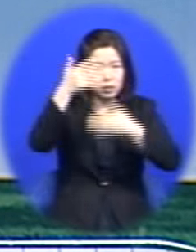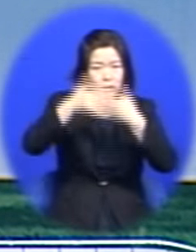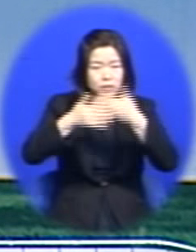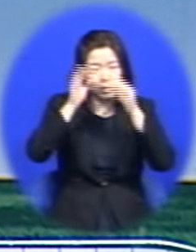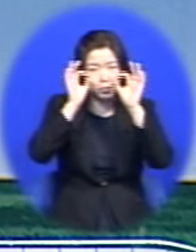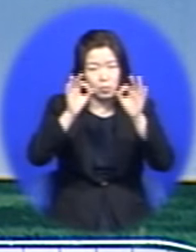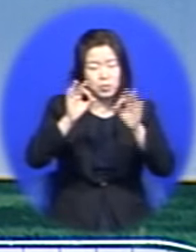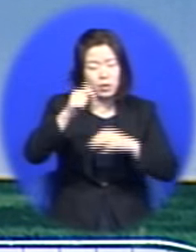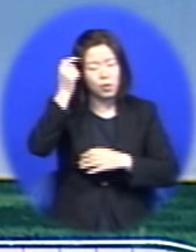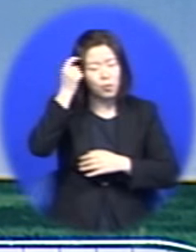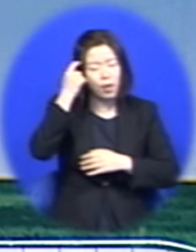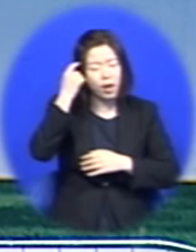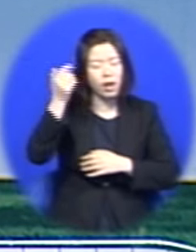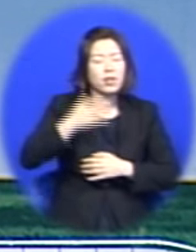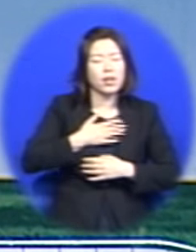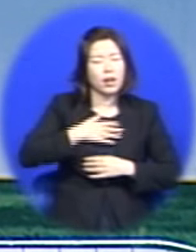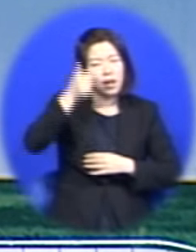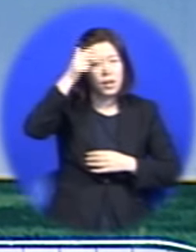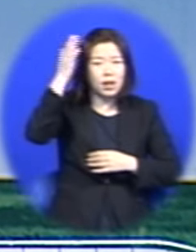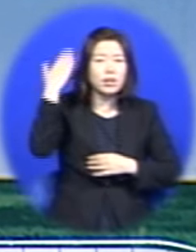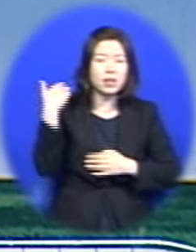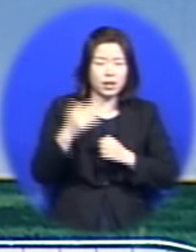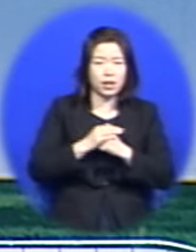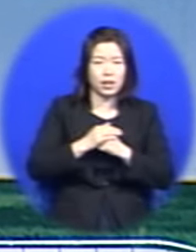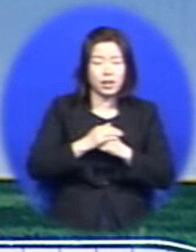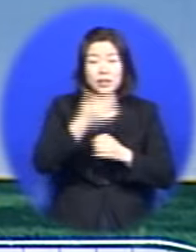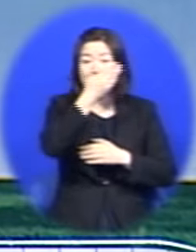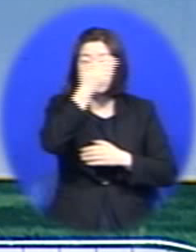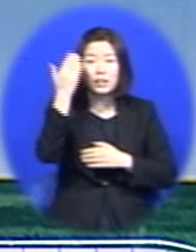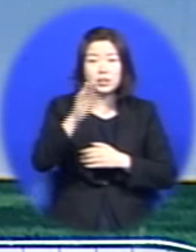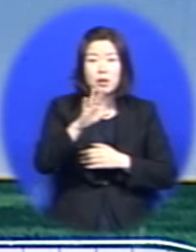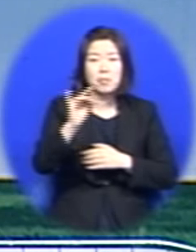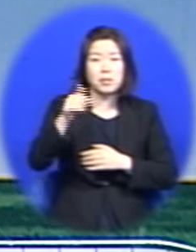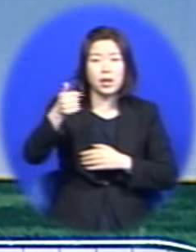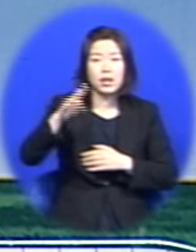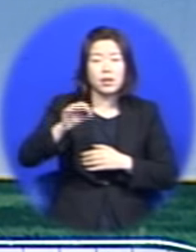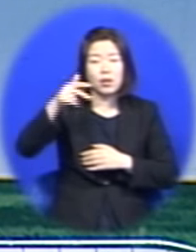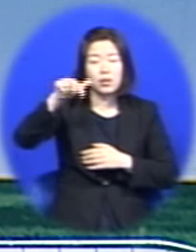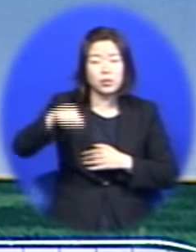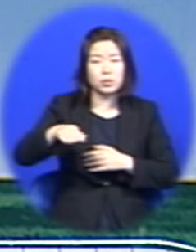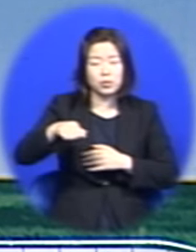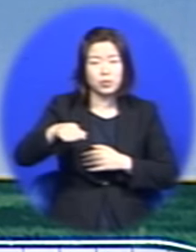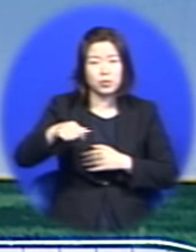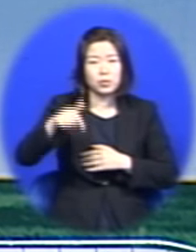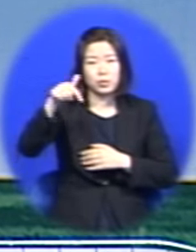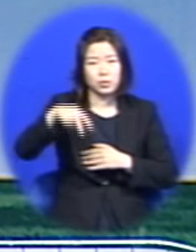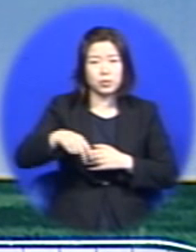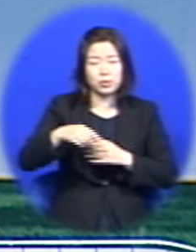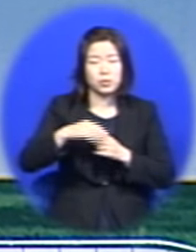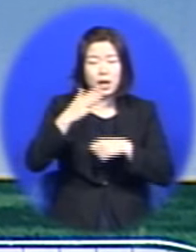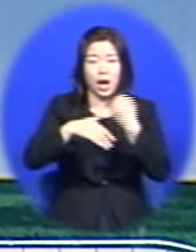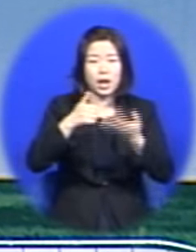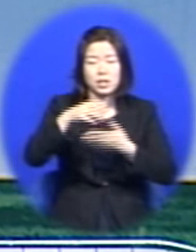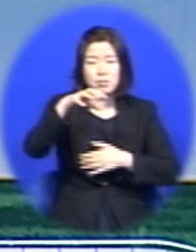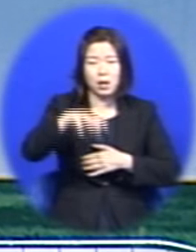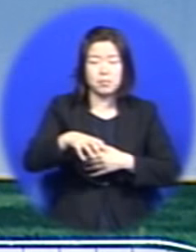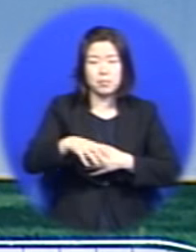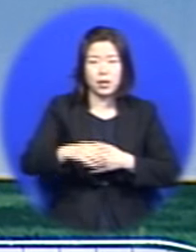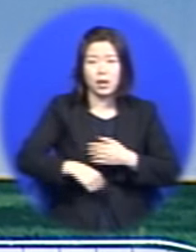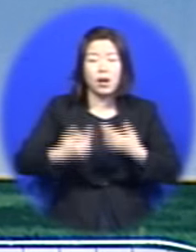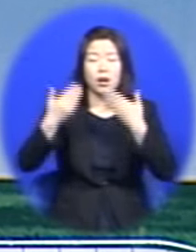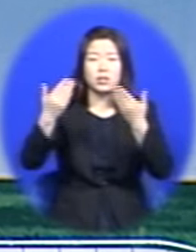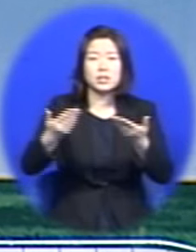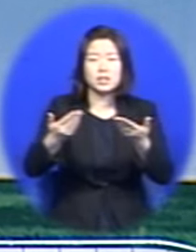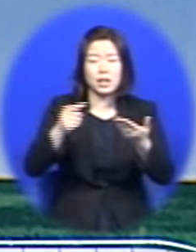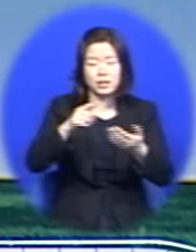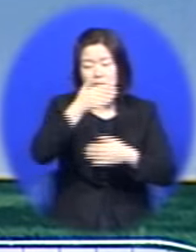왜 내가 그때 그 청년을, 그 젊은 하나님 앞에 헌신한 그 청년을